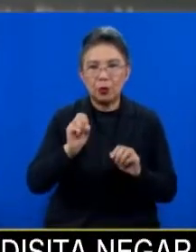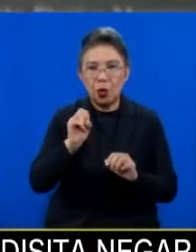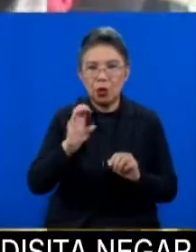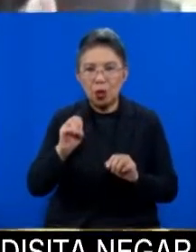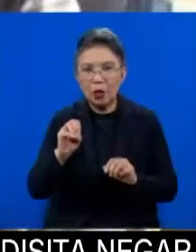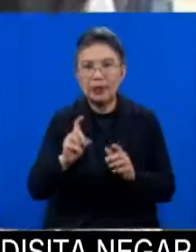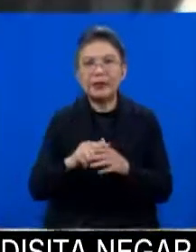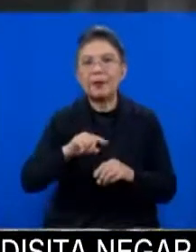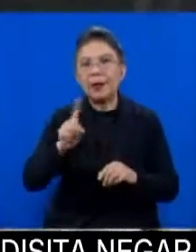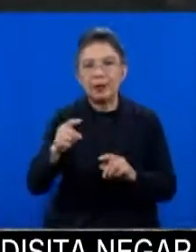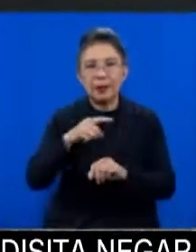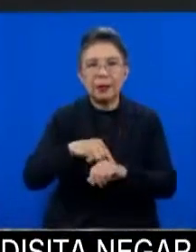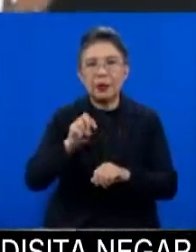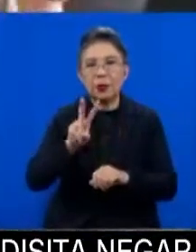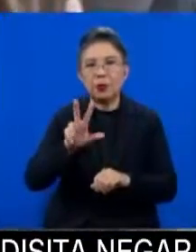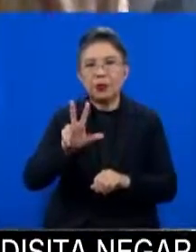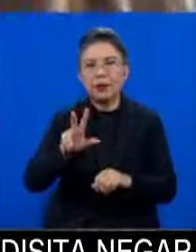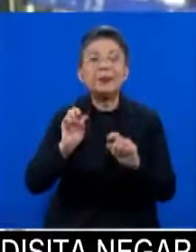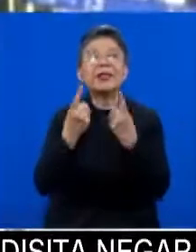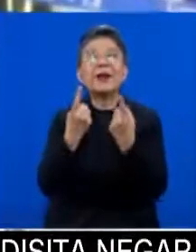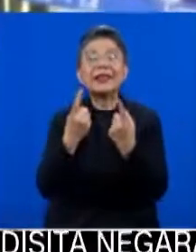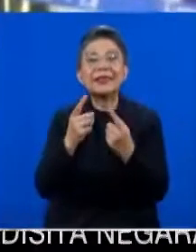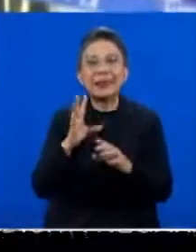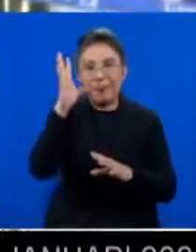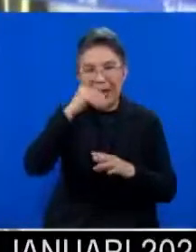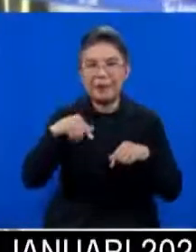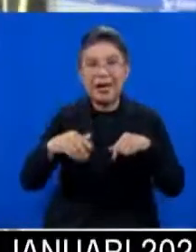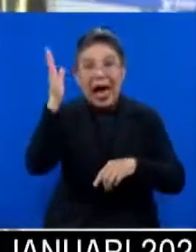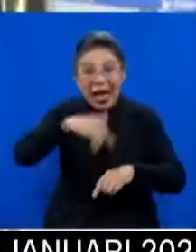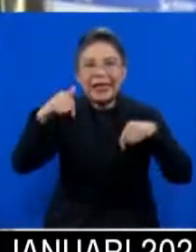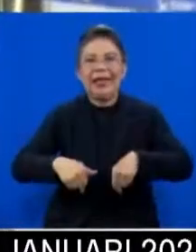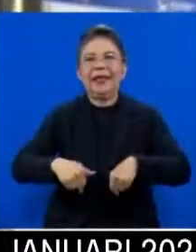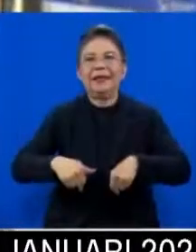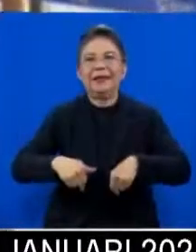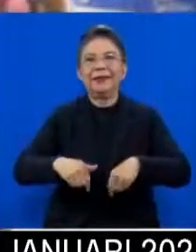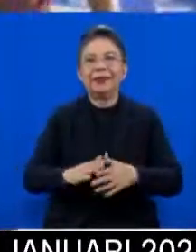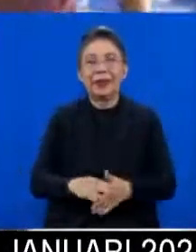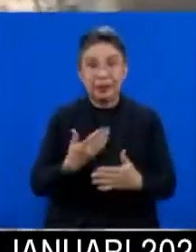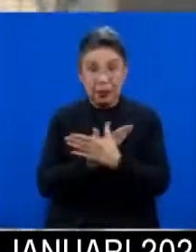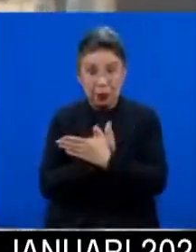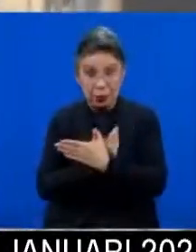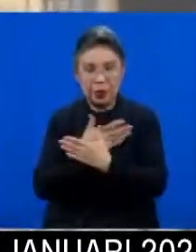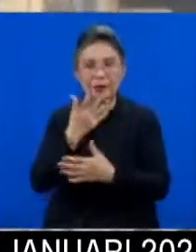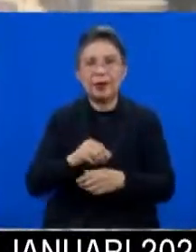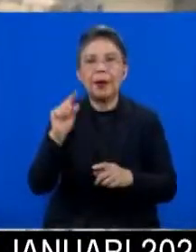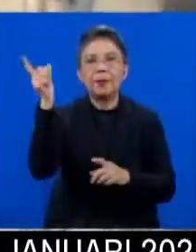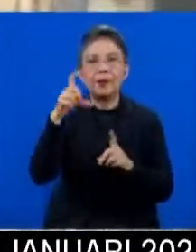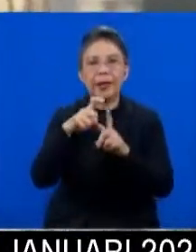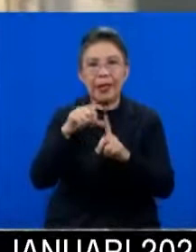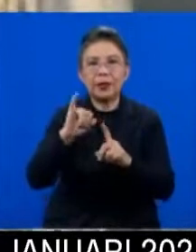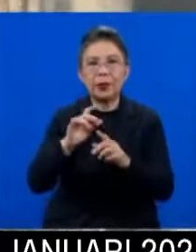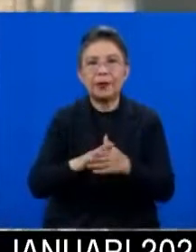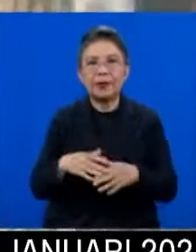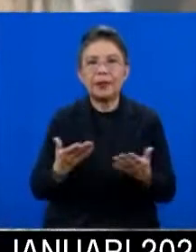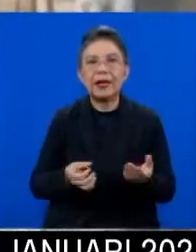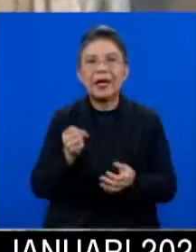00 sampai pukul 23.59 pada malam ini. Selain Transjakarta, pemerintah Provinsi DKI Jakarta